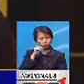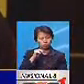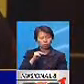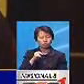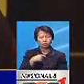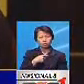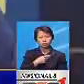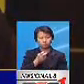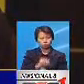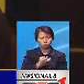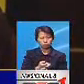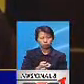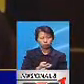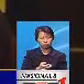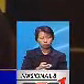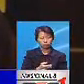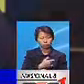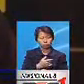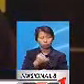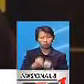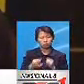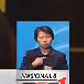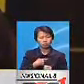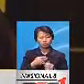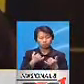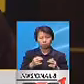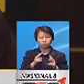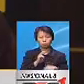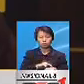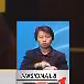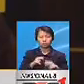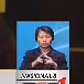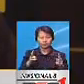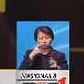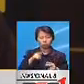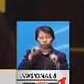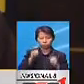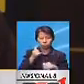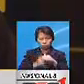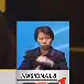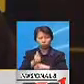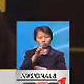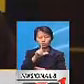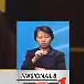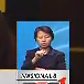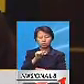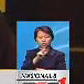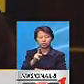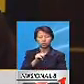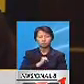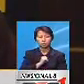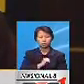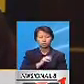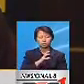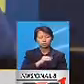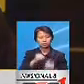kesusahan untuk perlawanan terakhir. Jadi, tiga mata yang amat-amat penting untuk kita melayakkan diri di pusingan seterusnya,